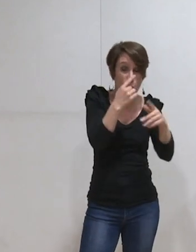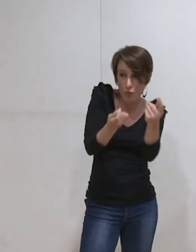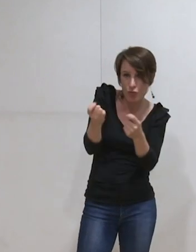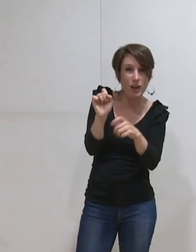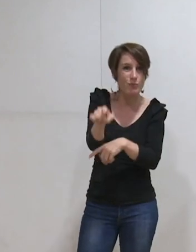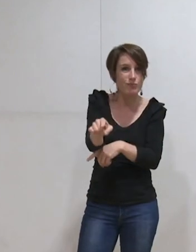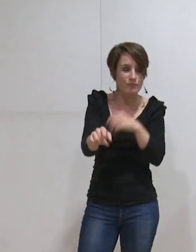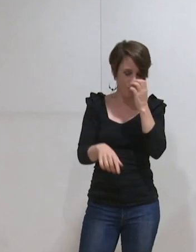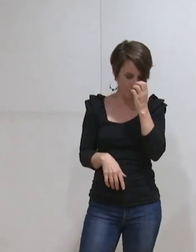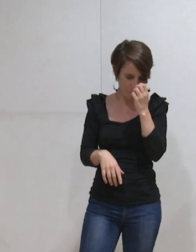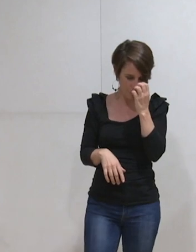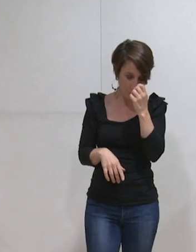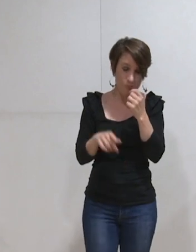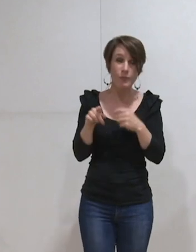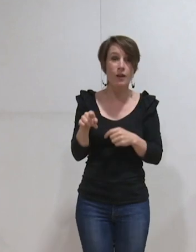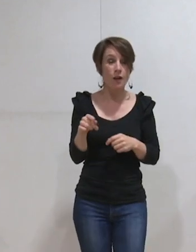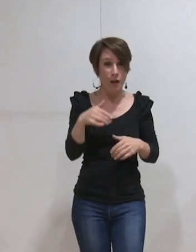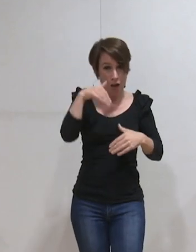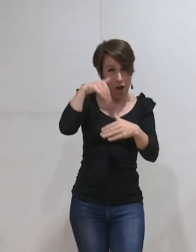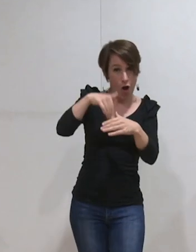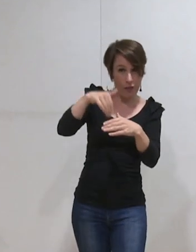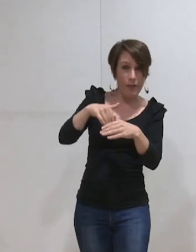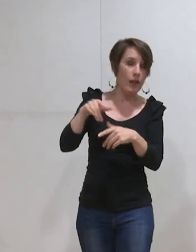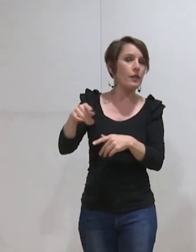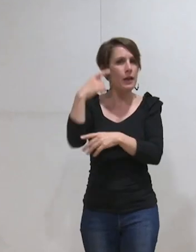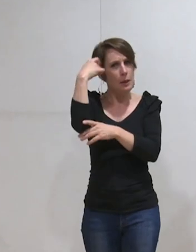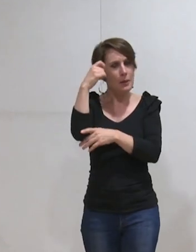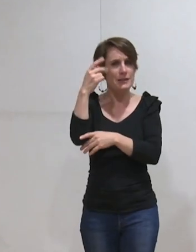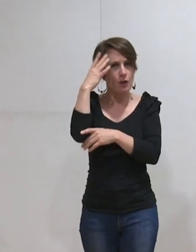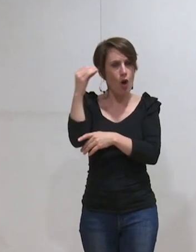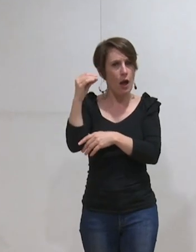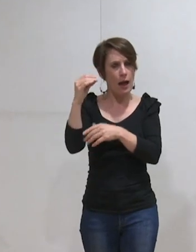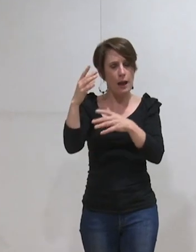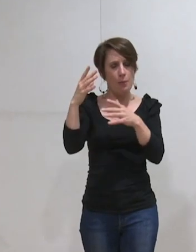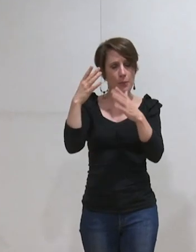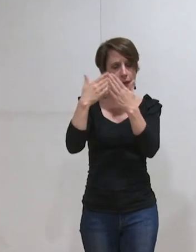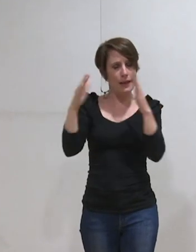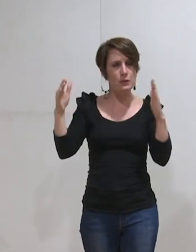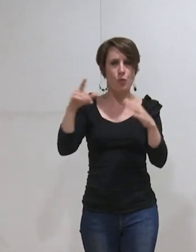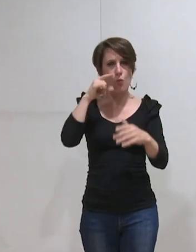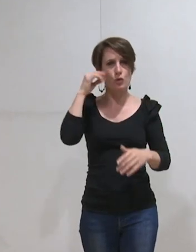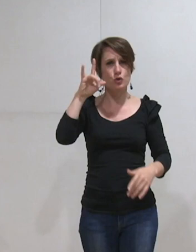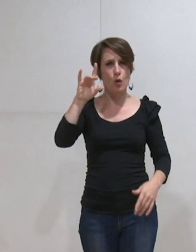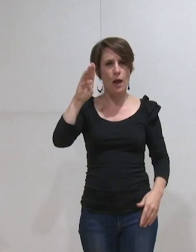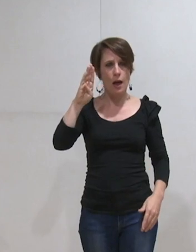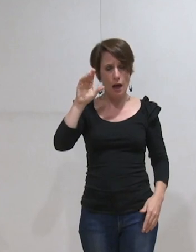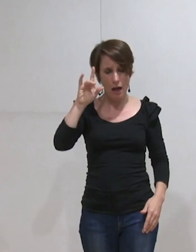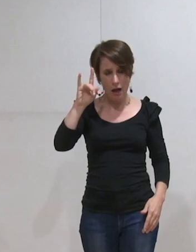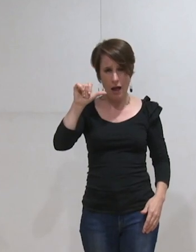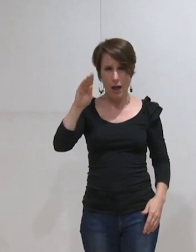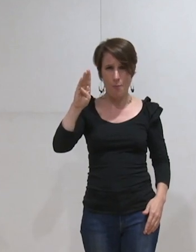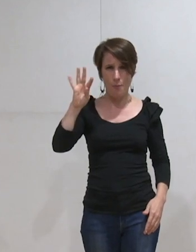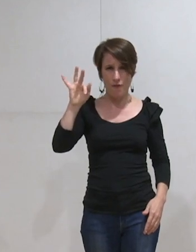redressement de l'activité a été entrepris en interne sous l'impulsion du président d'alpeexo claos subfast en lien avec la métropole et en